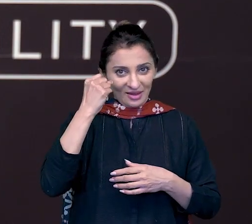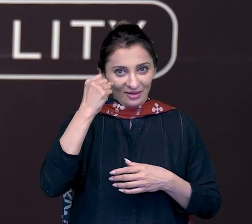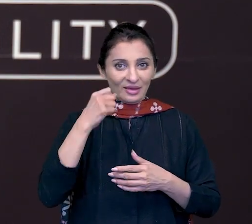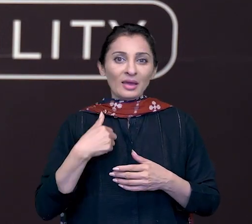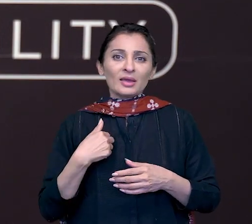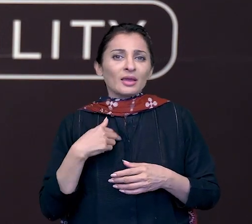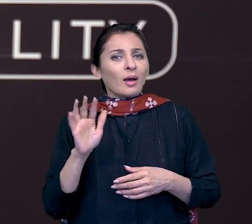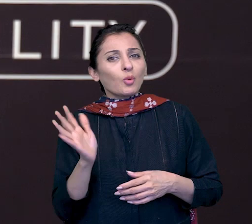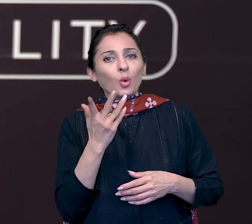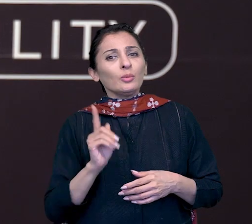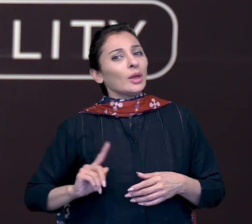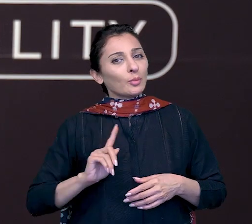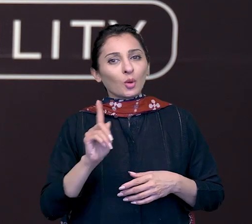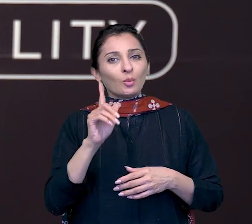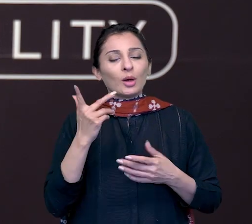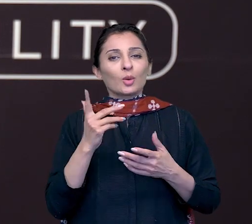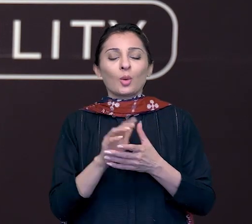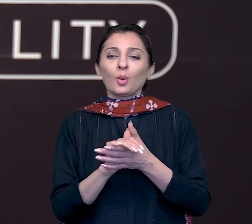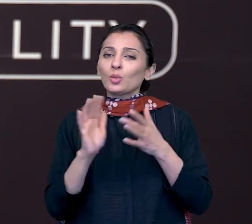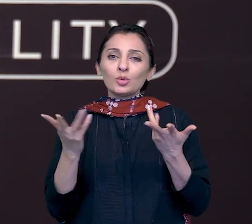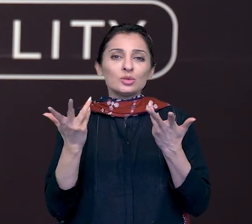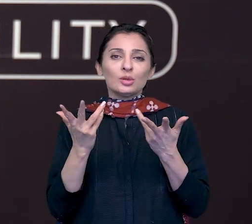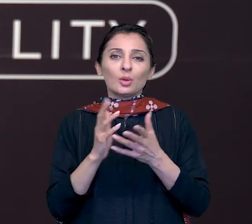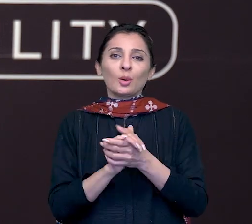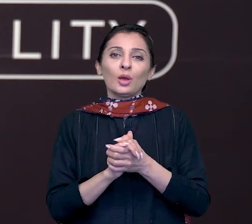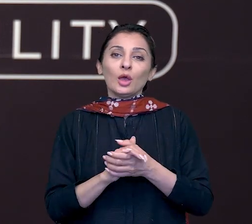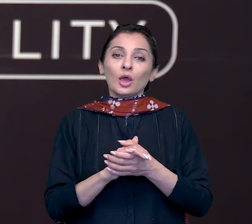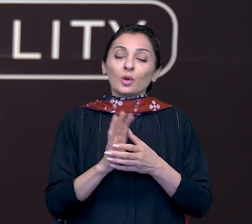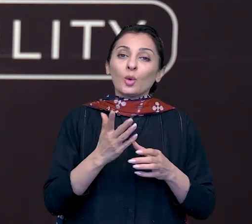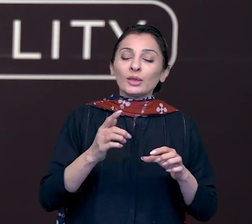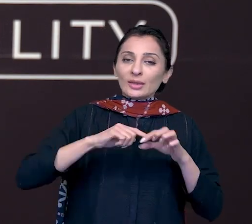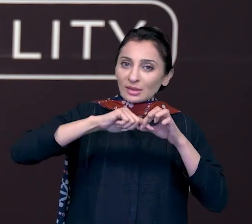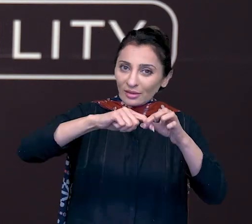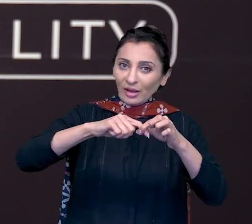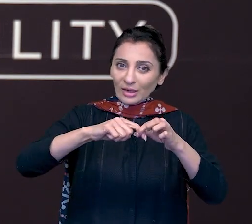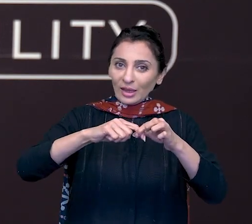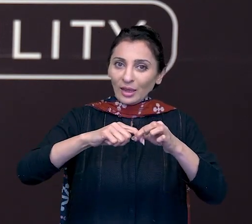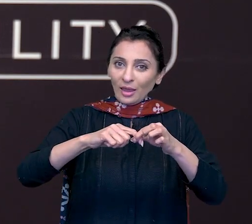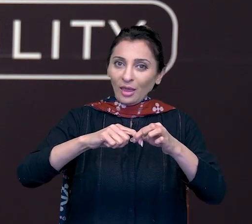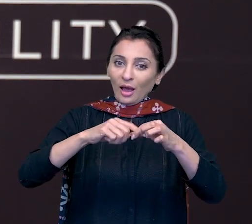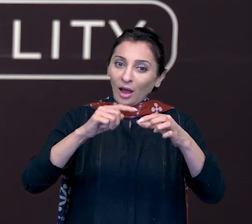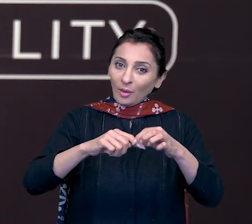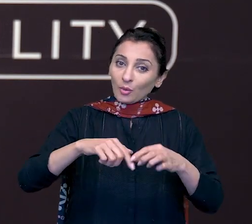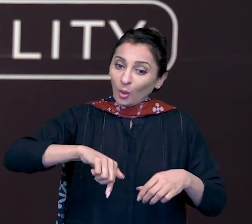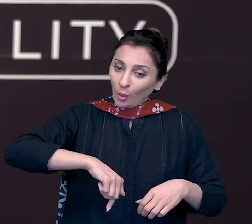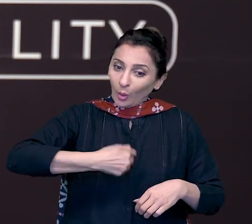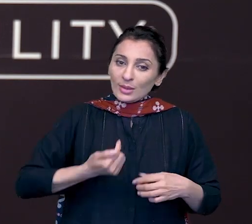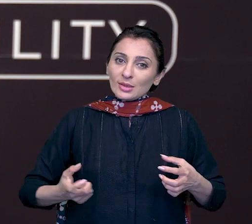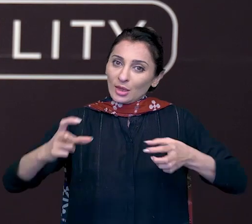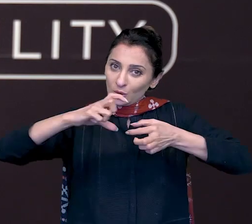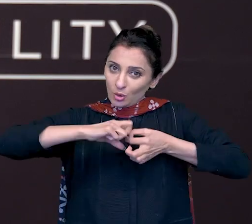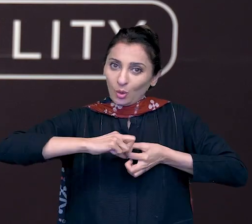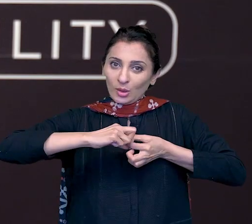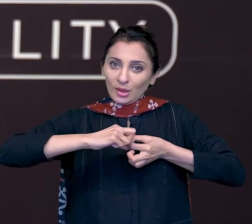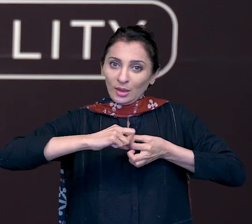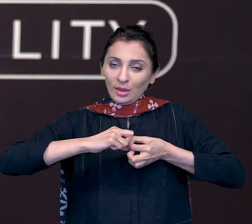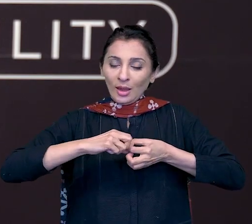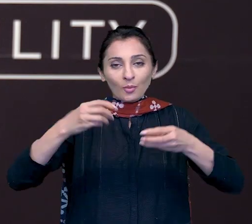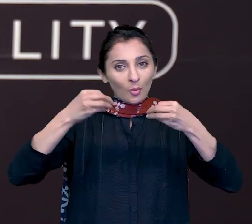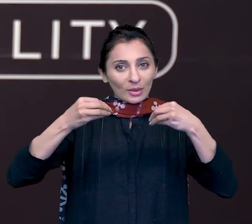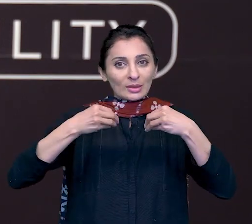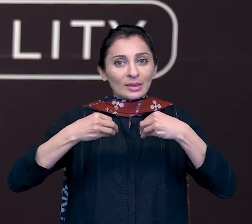سو میں یہ بلیو کرتی ہوں کہ چاہے آپ عمر کے جس مرضی حصے میں ہوں، یہ کچھ ایسے سوال ہیں جو آپ کو اپنے آپ سے جوڑتے